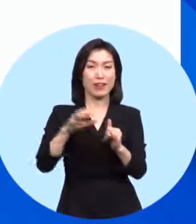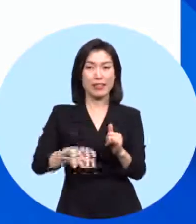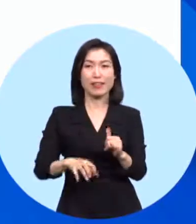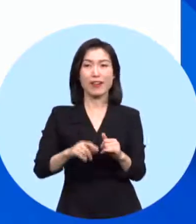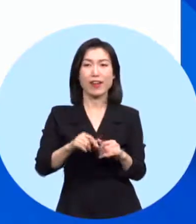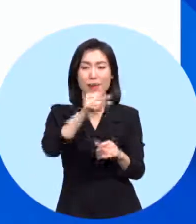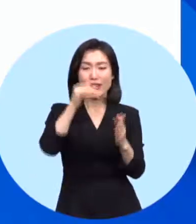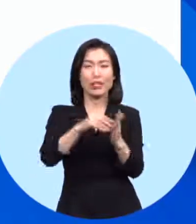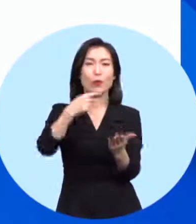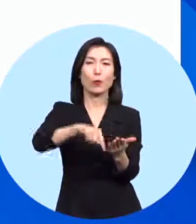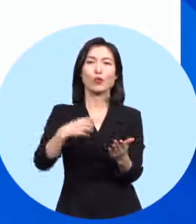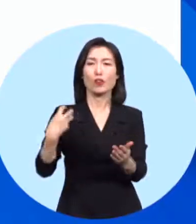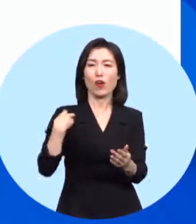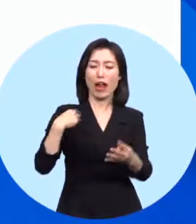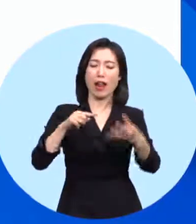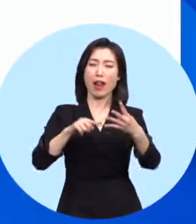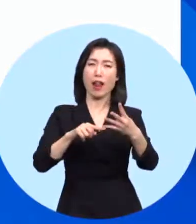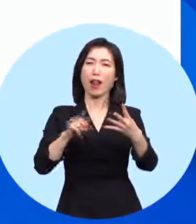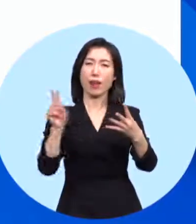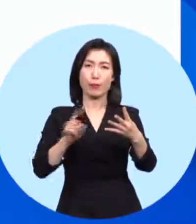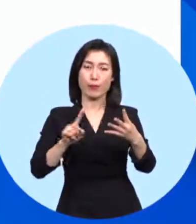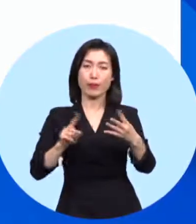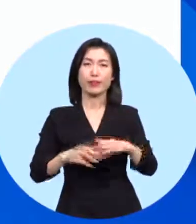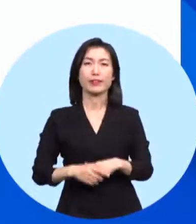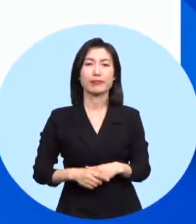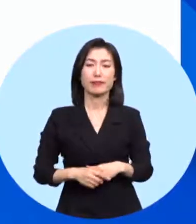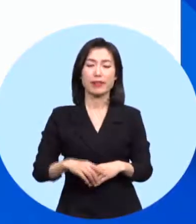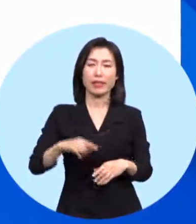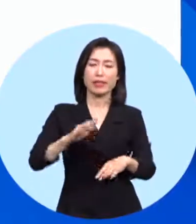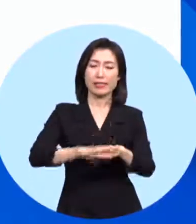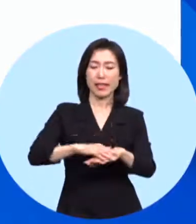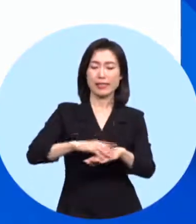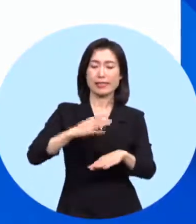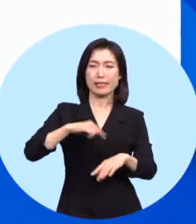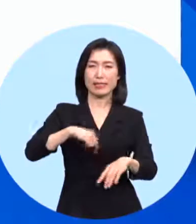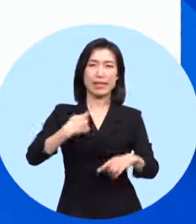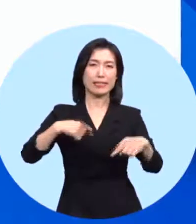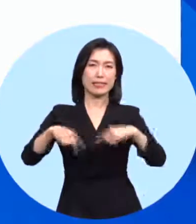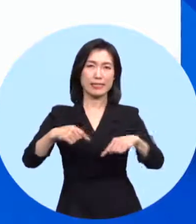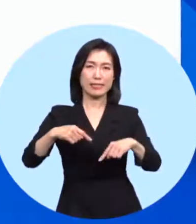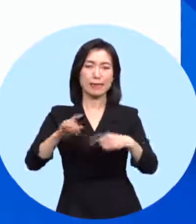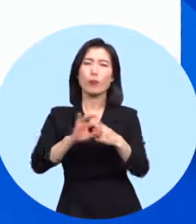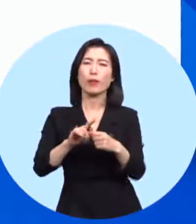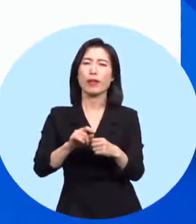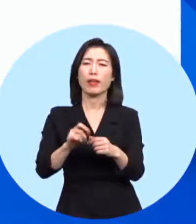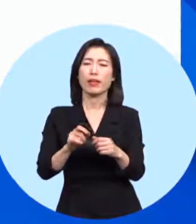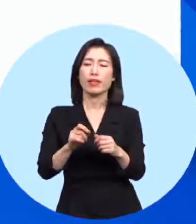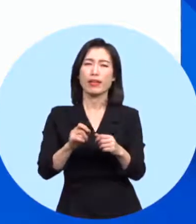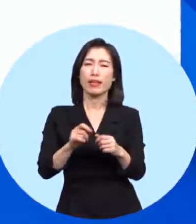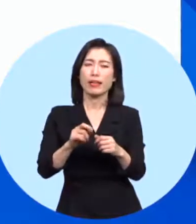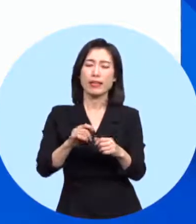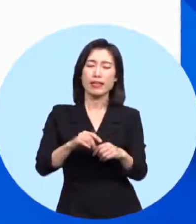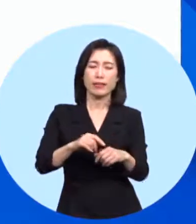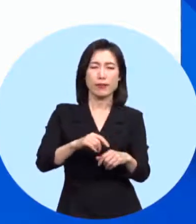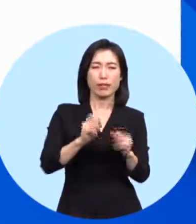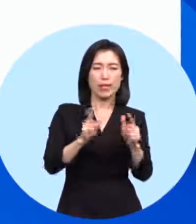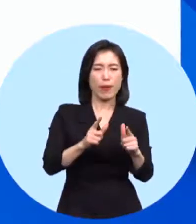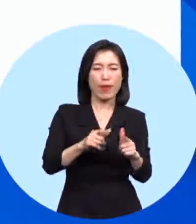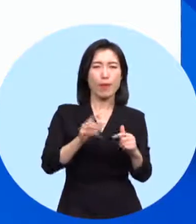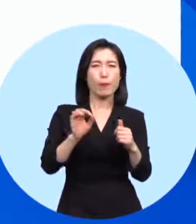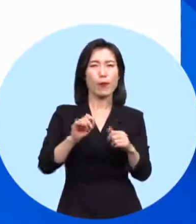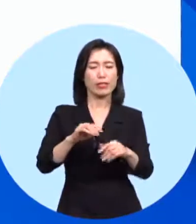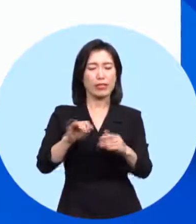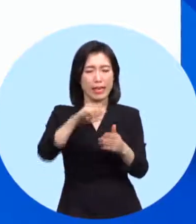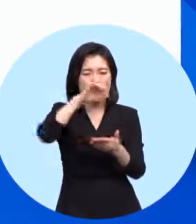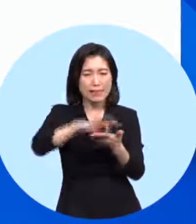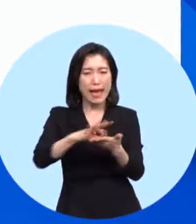평생교육과 이제 자치분권관을 말씀드리면 이 자치분권은 기회일 뿐입니다. 그러니까 권한과 재원을 지방으로 주면